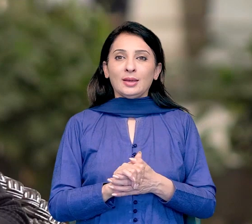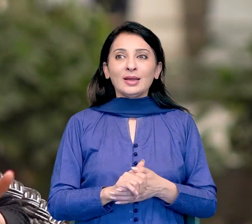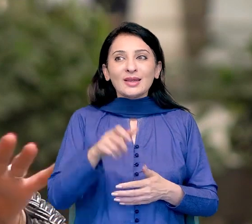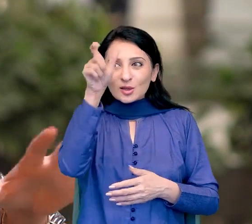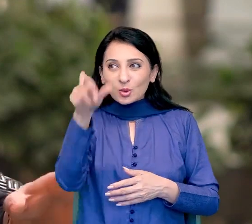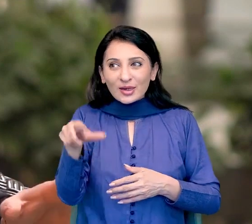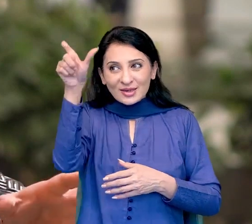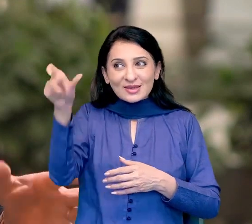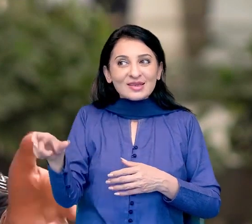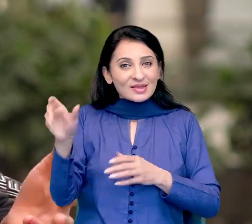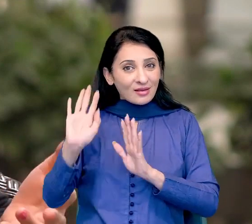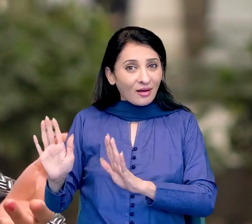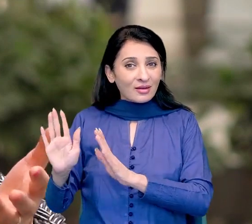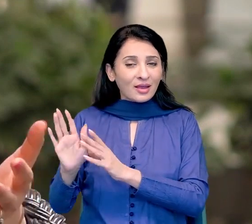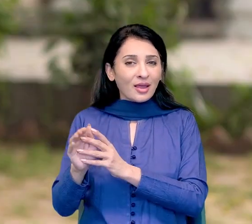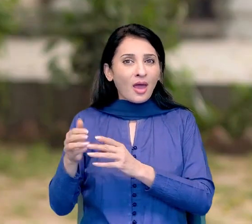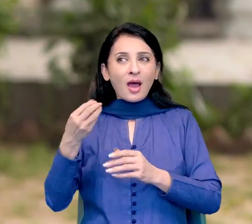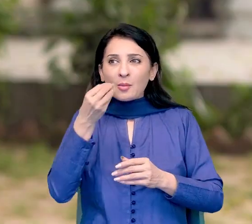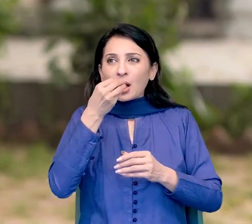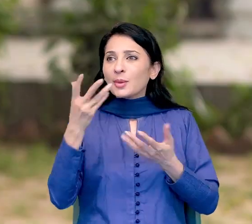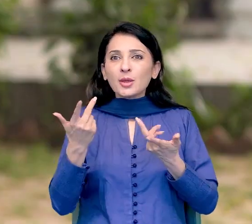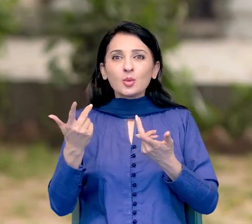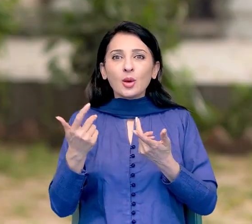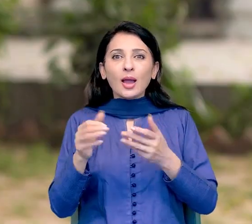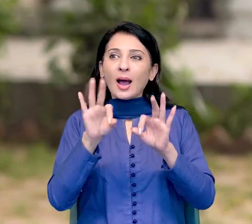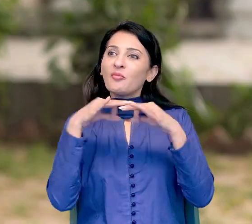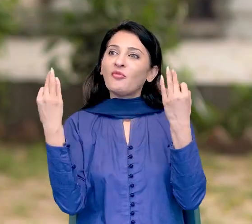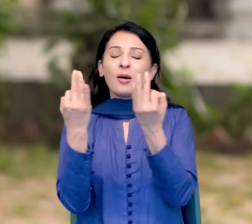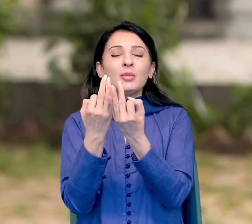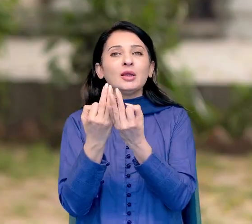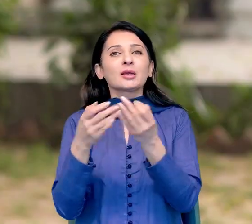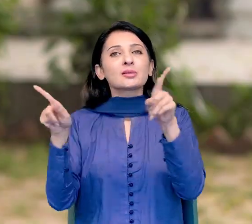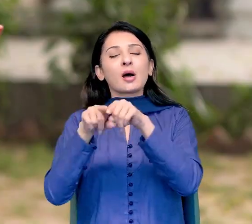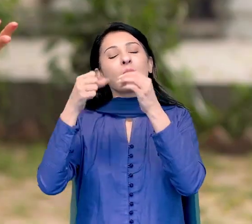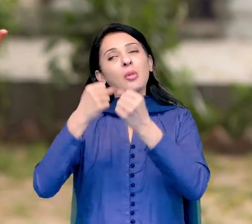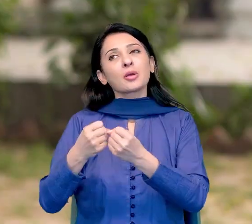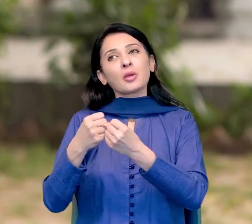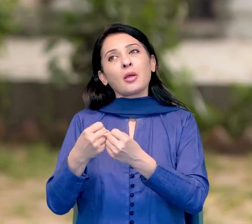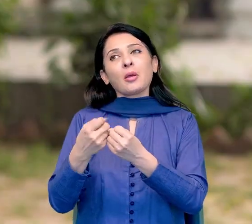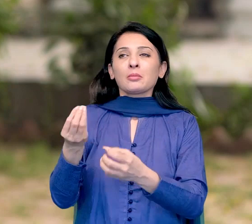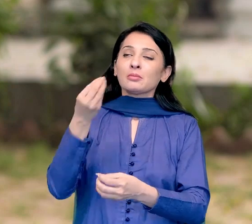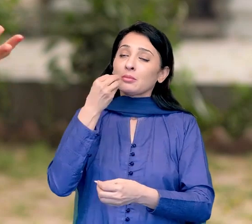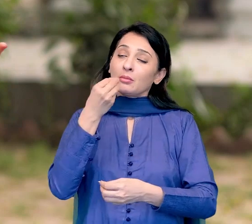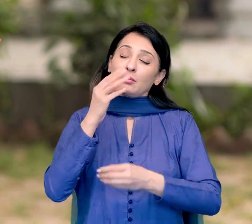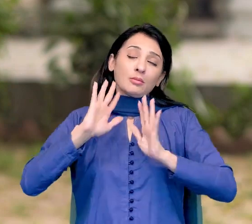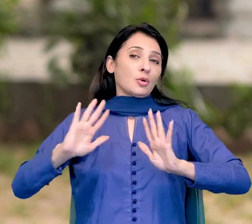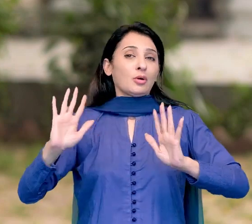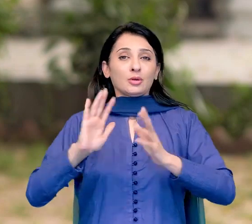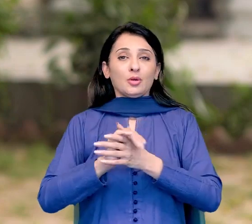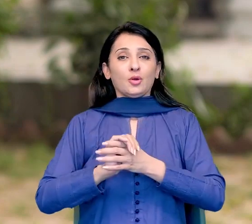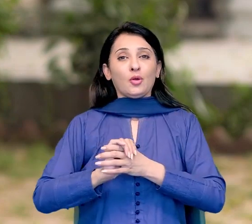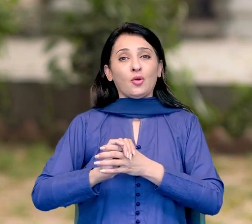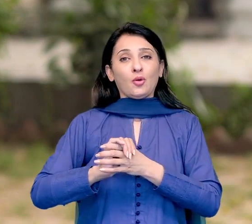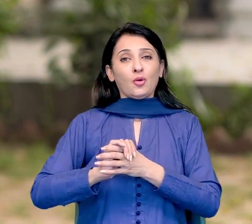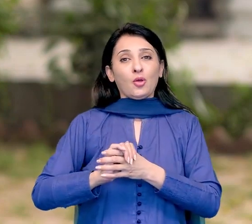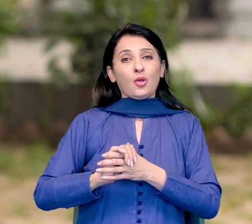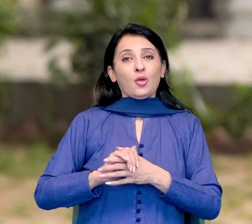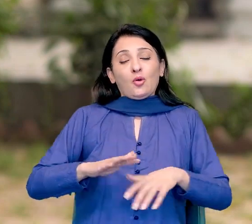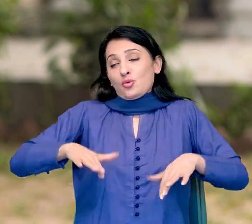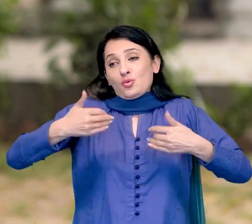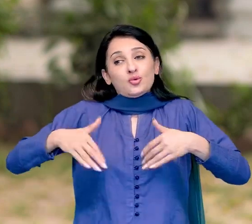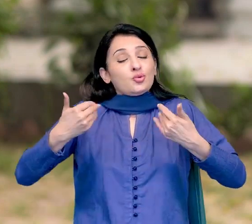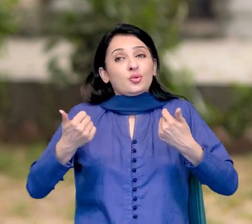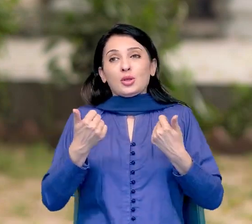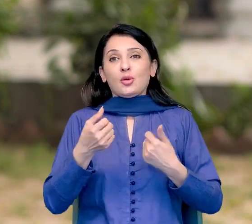eat for a variety of reasons. We eat for socialization. ہم فیملی کے ساتھ بیٹھ کے, دوستوں کے ساتھ بیٹھ کے انجوائے کرنے کو کھاتے